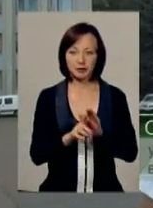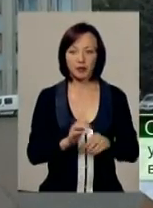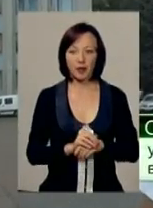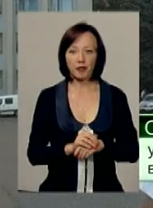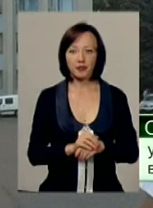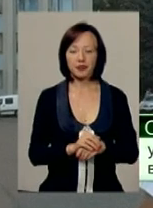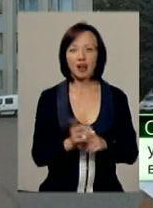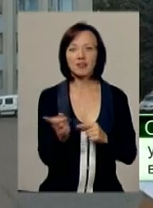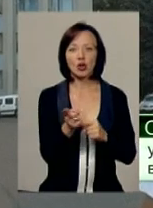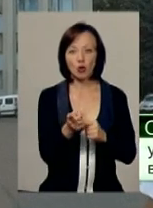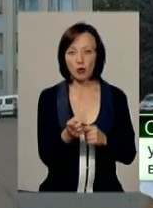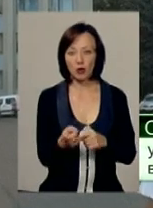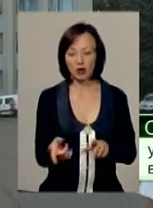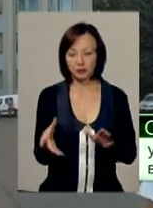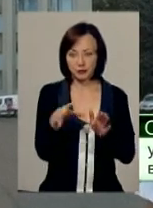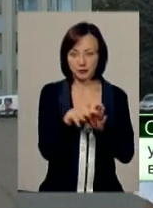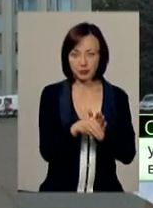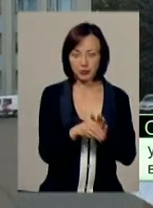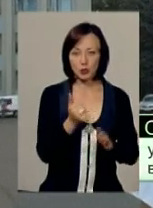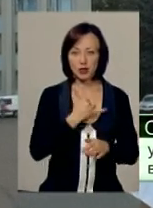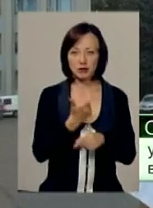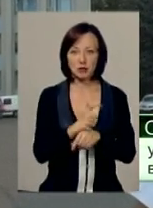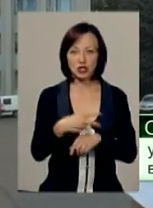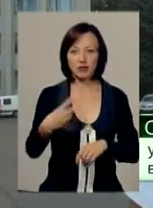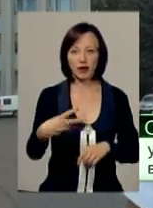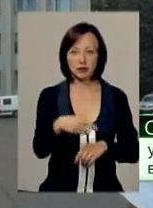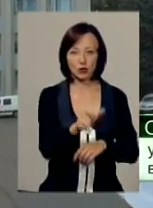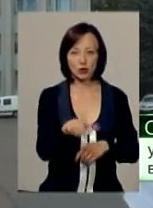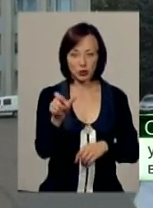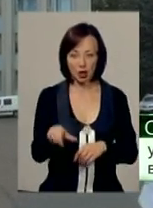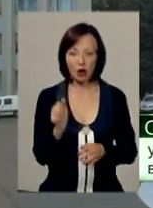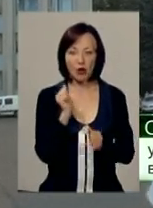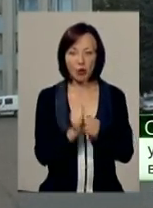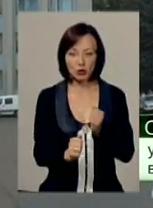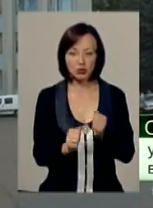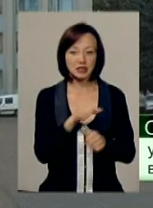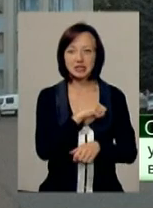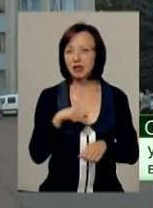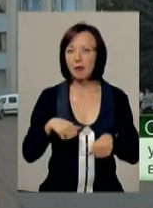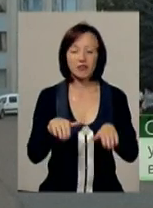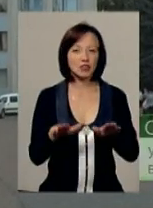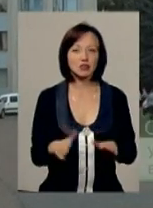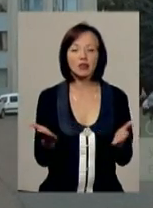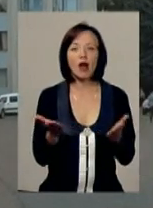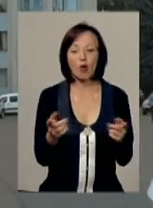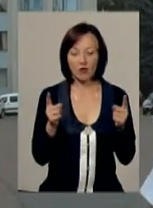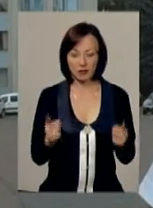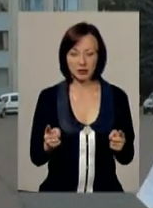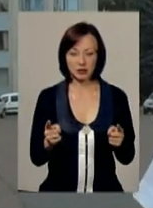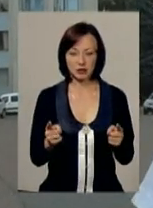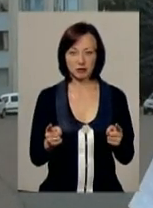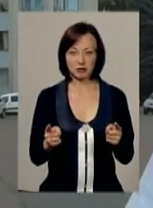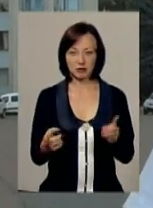залучилось більш ніж 20 людей, приїхали разом. Кожен сам вирішує, на яку ділянку до